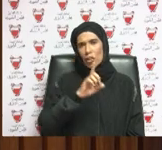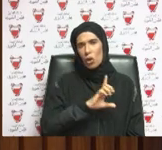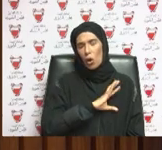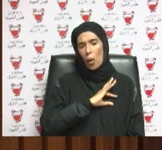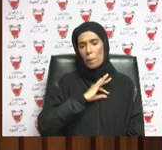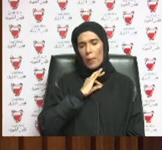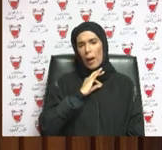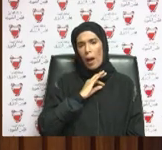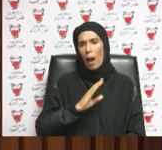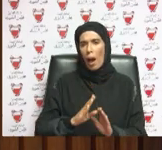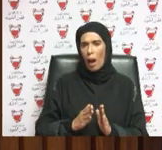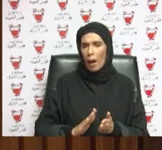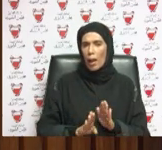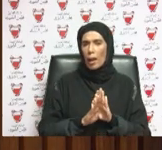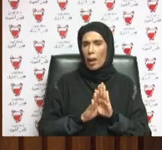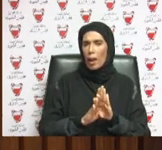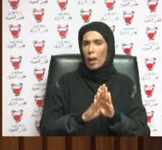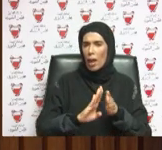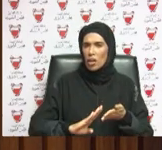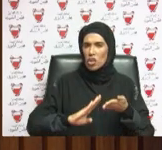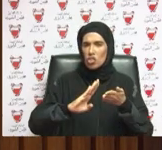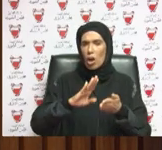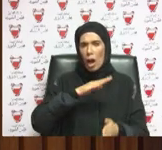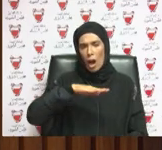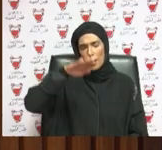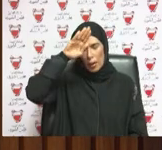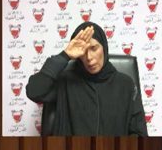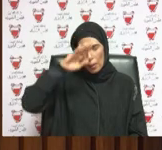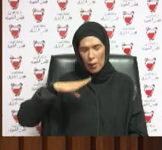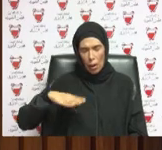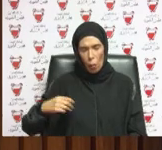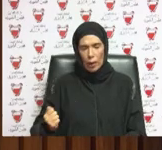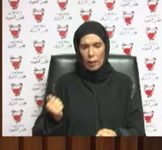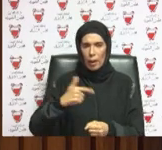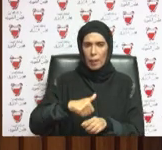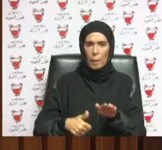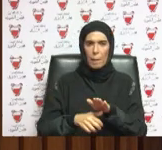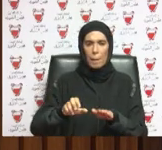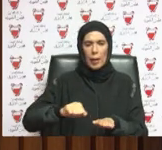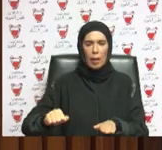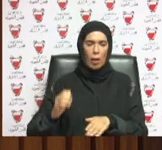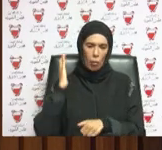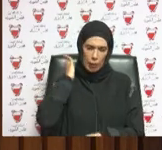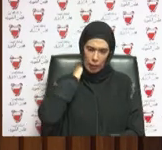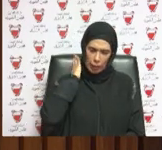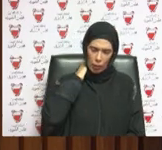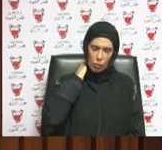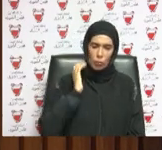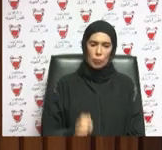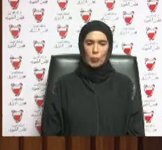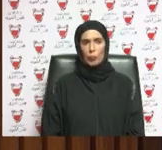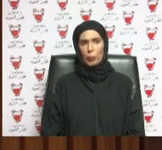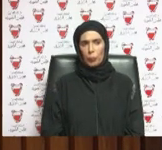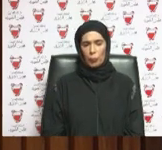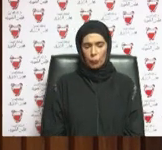وأيضا أعان الله ووفق سمو ولي العهد رئيس الوزراء على حمل الأمانة، وإنا لله وإنا إليه راجعون.